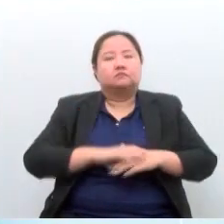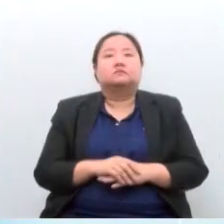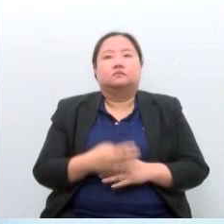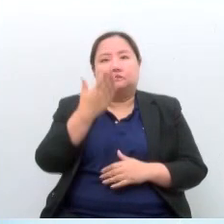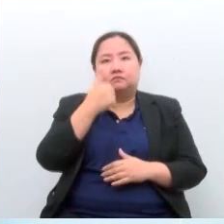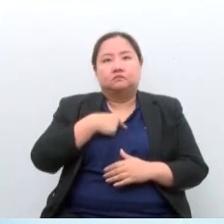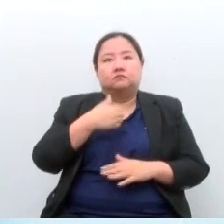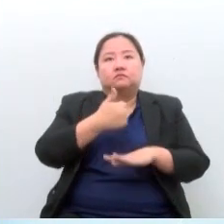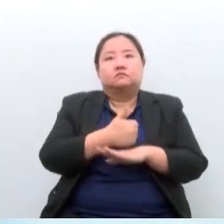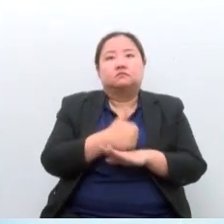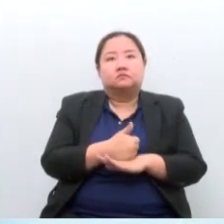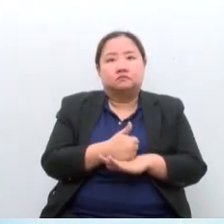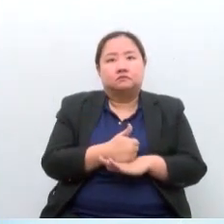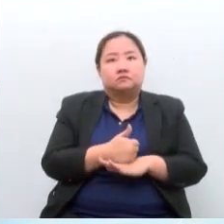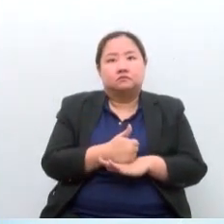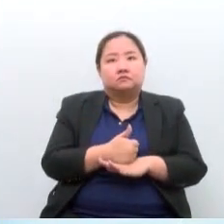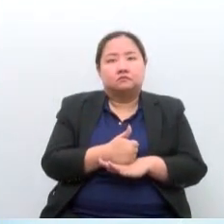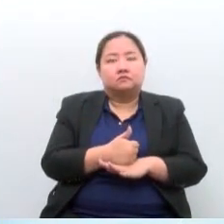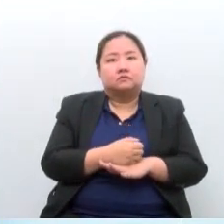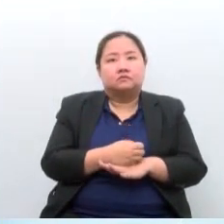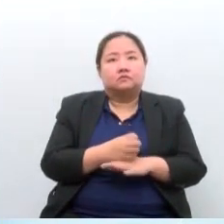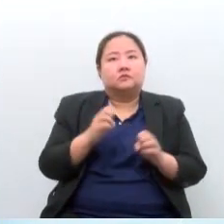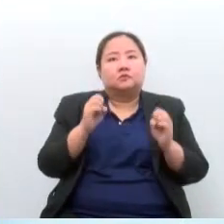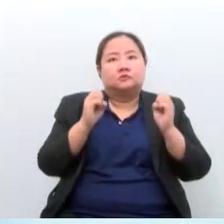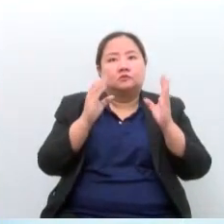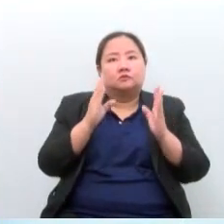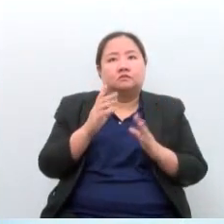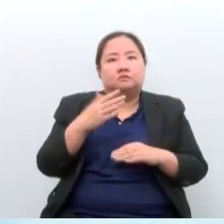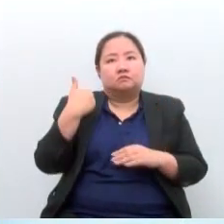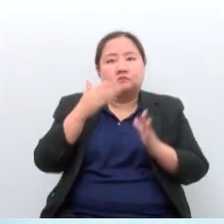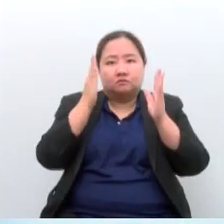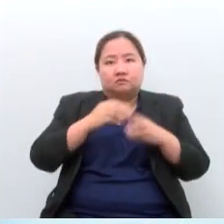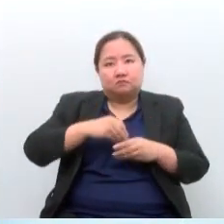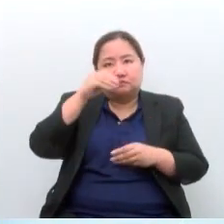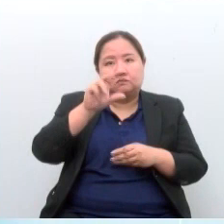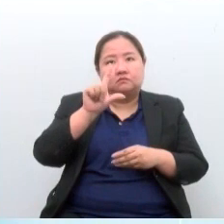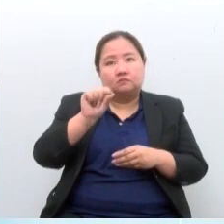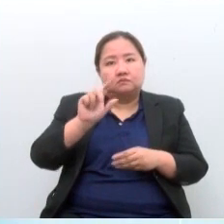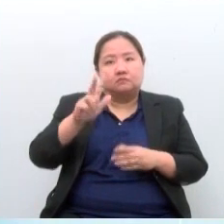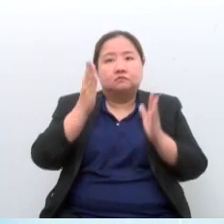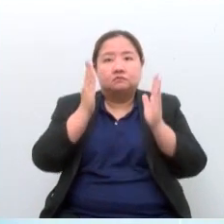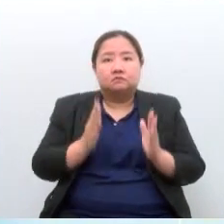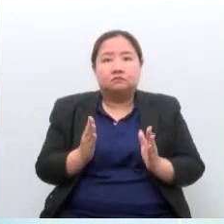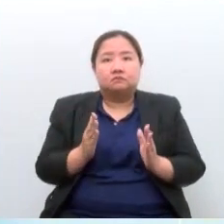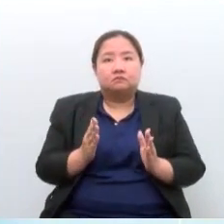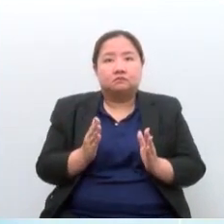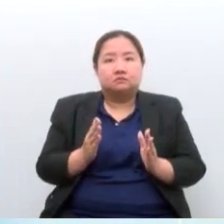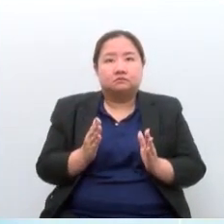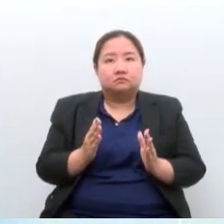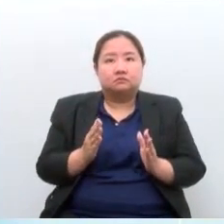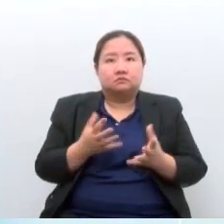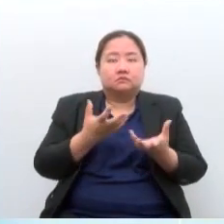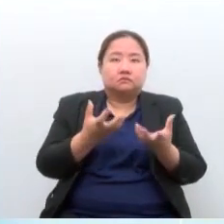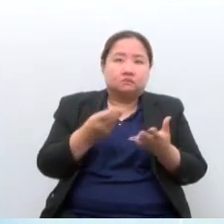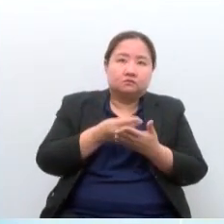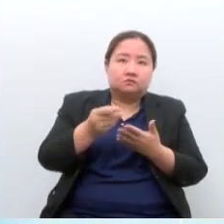เคยเป็นผู้พอาโรงเรียนเป็นครูใหญ่ครั้งแรกนะครับปี 35เนี่ยมีนักเรียนแค่ 23คนนะครับต้องวิ่งตั้งจัดซื้อจัดจ้าง